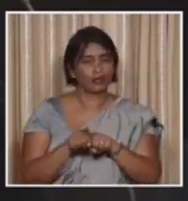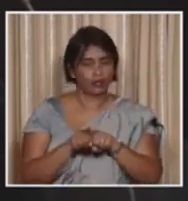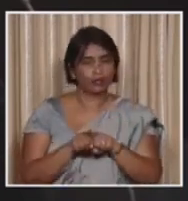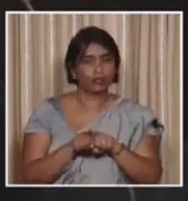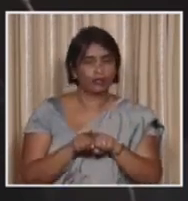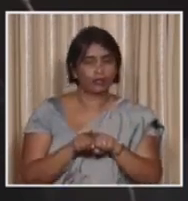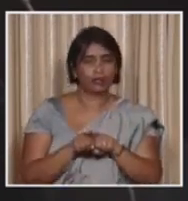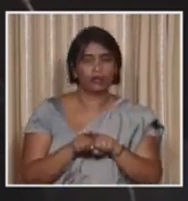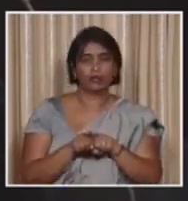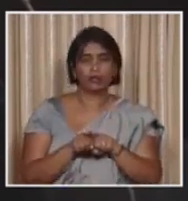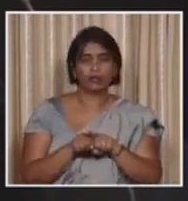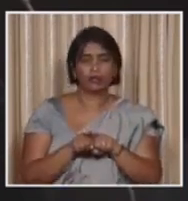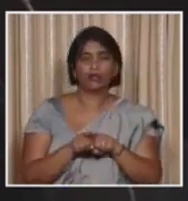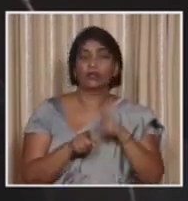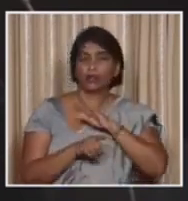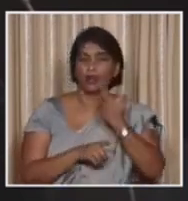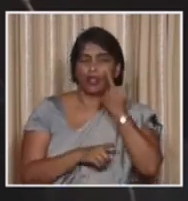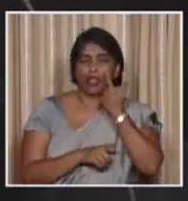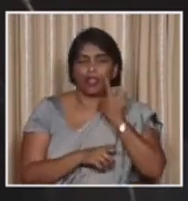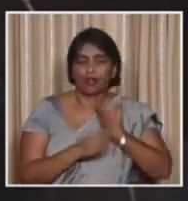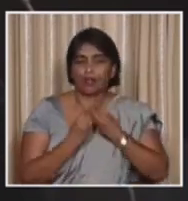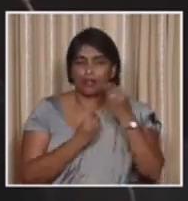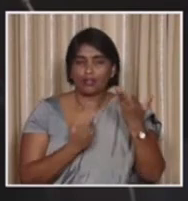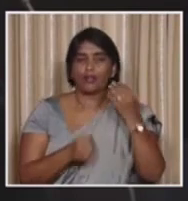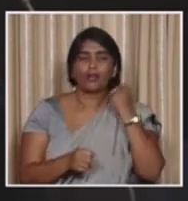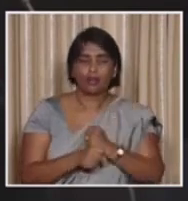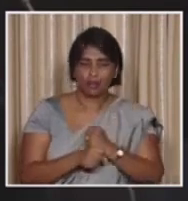අඩුම තරමේ අවස්ථාවලදී සහකම්පනයක් පෙන්වන්න බැරි